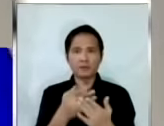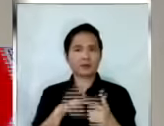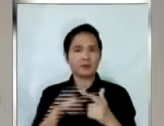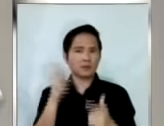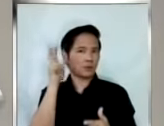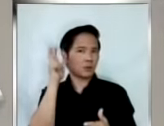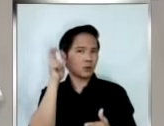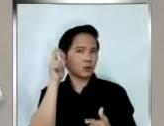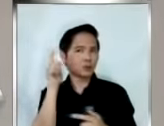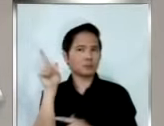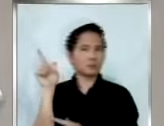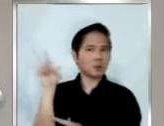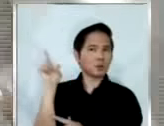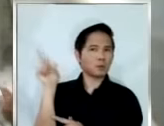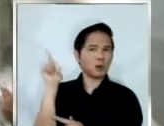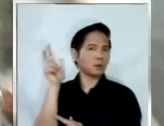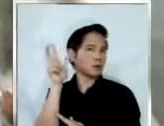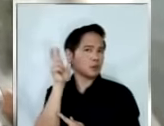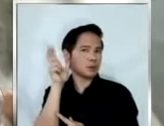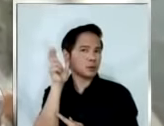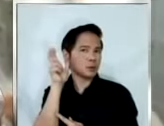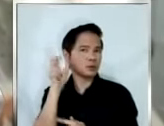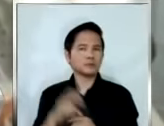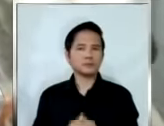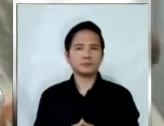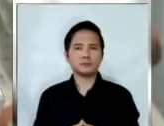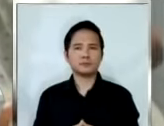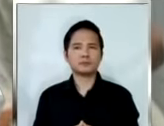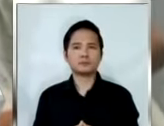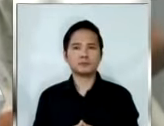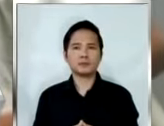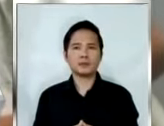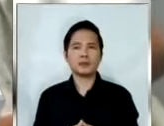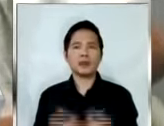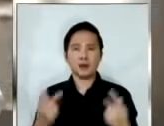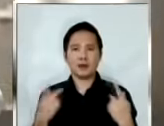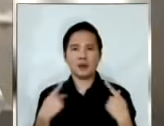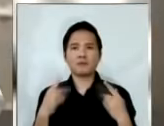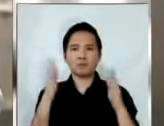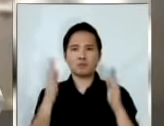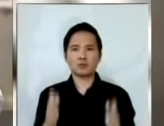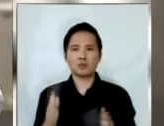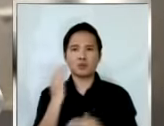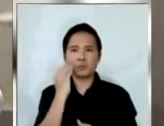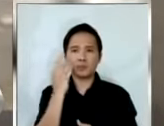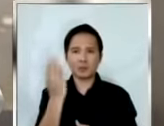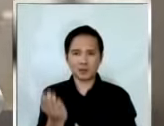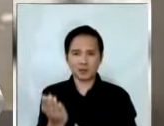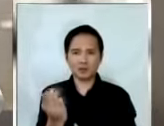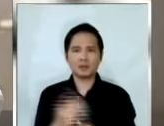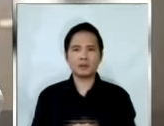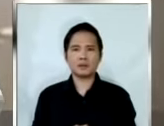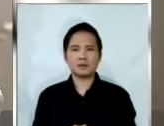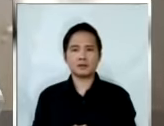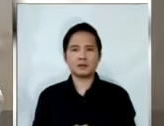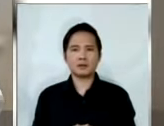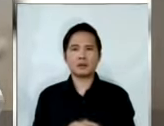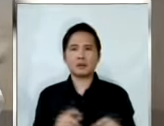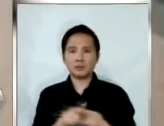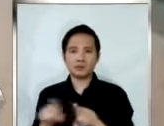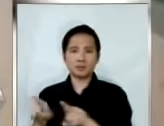Namatay kinalaunan si Lieutenant Melad, si Corporal Baltazar sa paanaman ng tama. Namatay din kinalaunan ang suspect na si